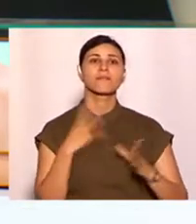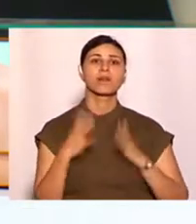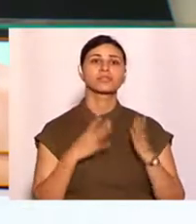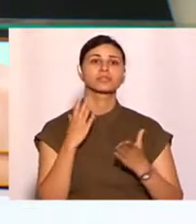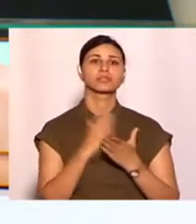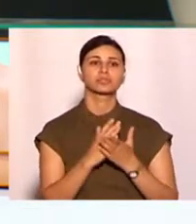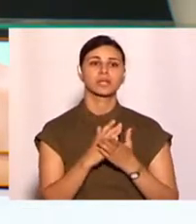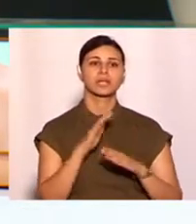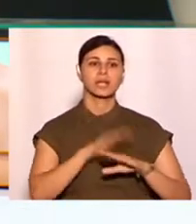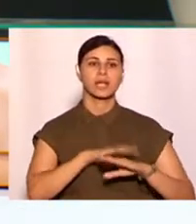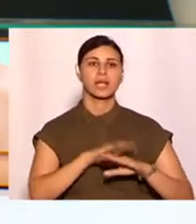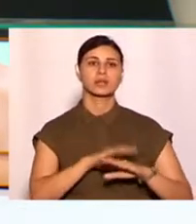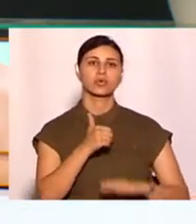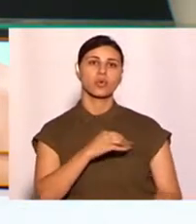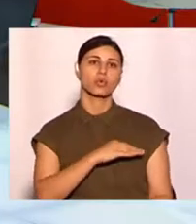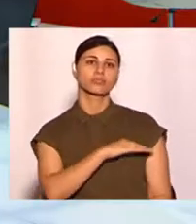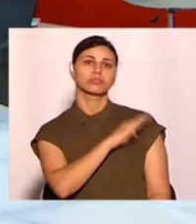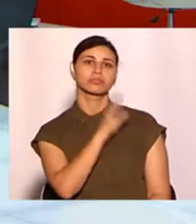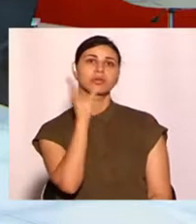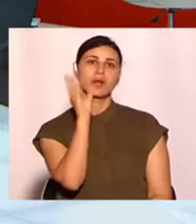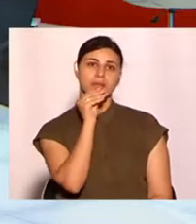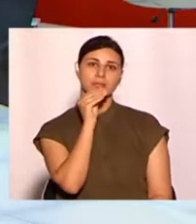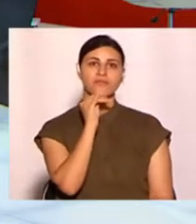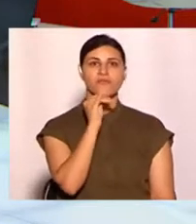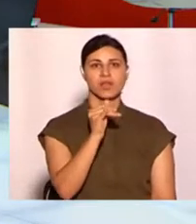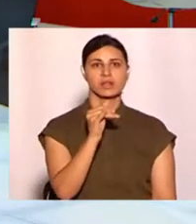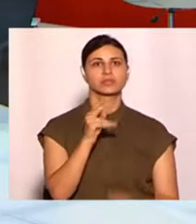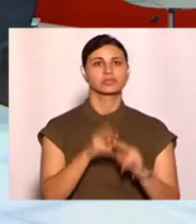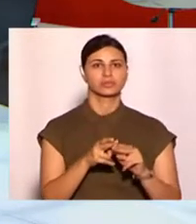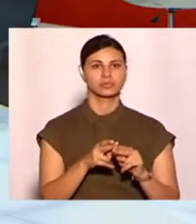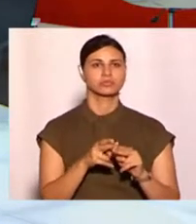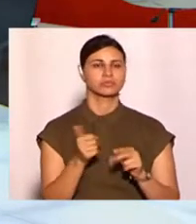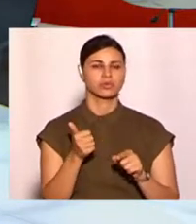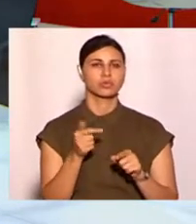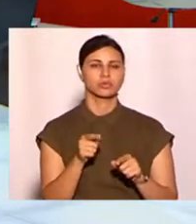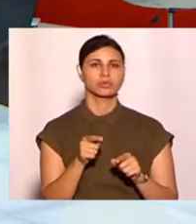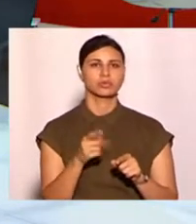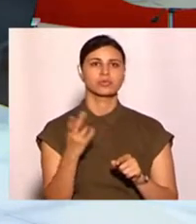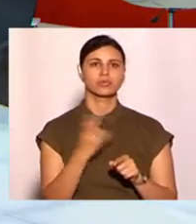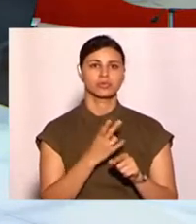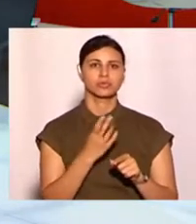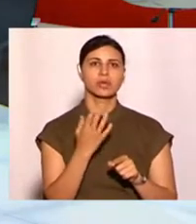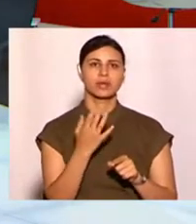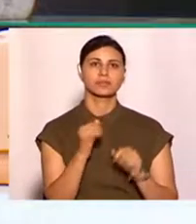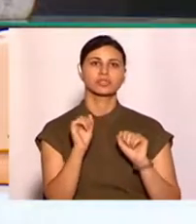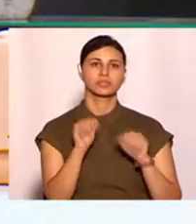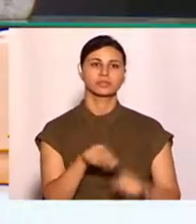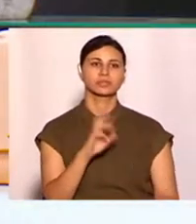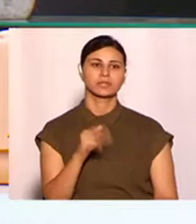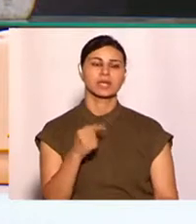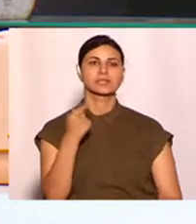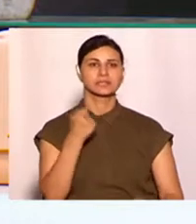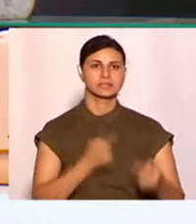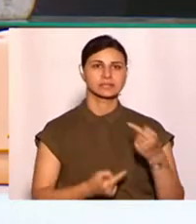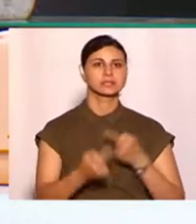აწიეთ რამდენადაც შეგიძლიათ. ამაზე ზემოთ ხელს აწევთ, ეს არის ძალიან მნიშვნელოვანი. ხელი უნდა აწიოთ რამდენადაც შეგვიძლია და წრიული